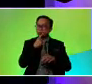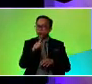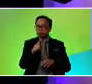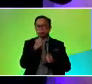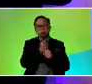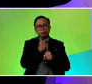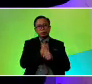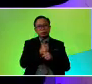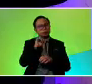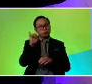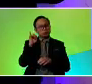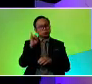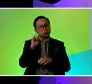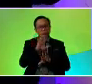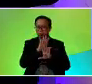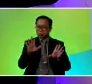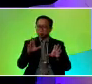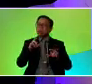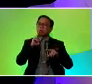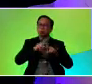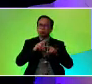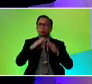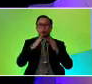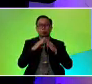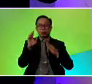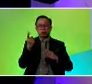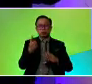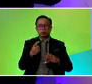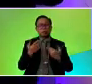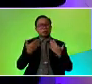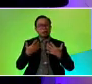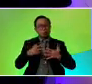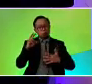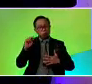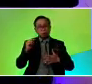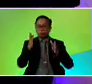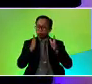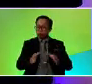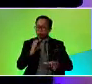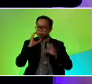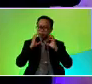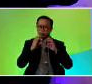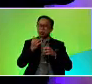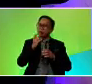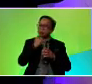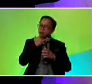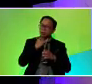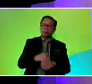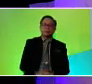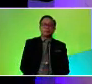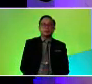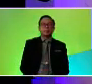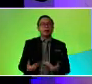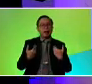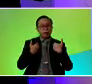tak perlu Oke ah hanya duduk di rumah saja Oke coba ini takut nanti sumuhan dan sebagainya oke Ada juga yang